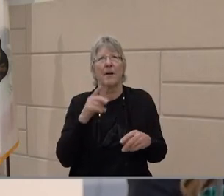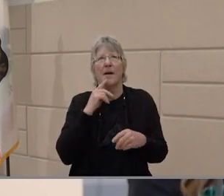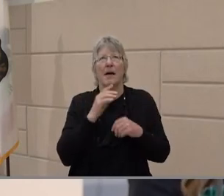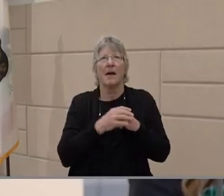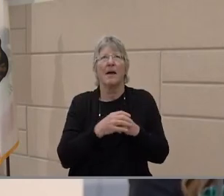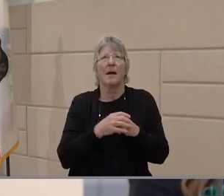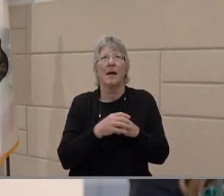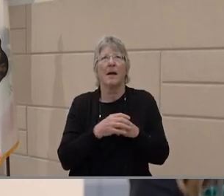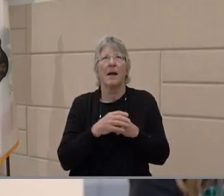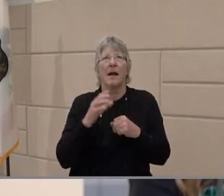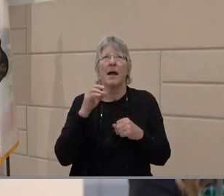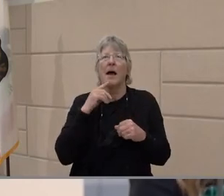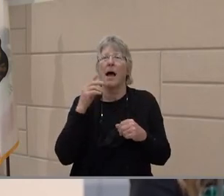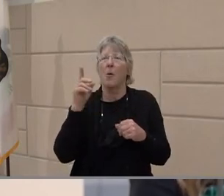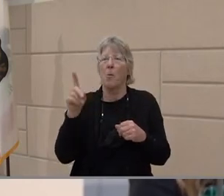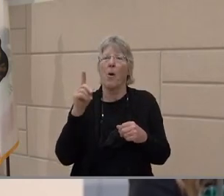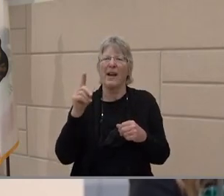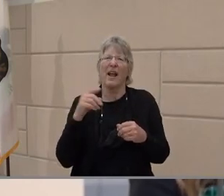យើង